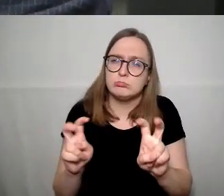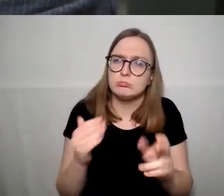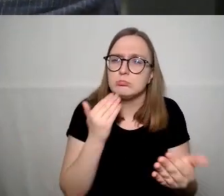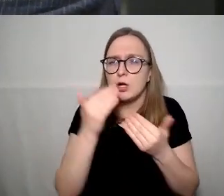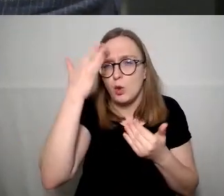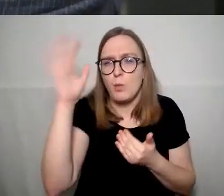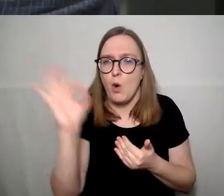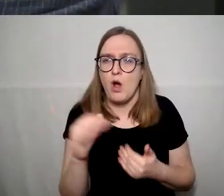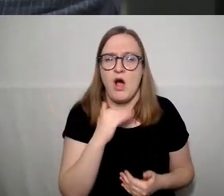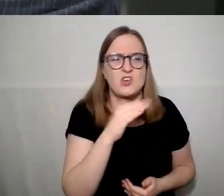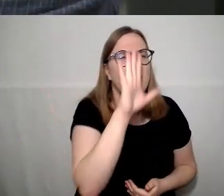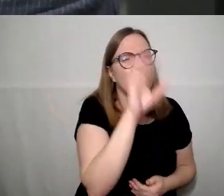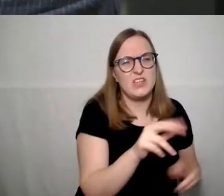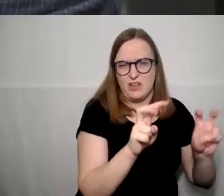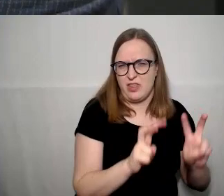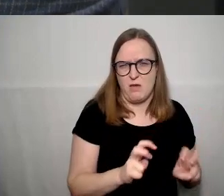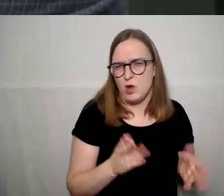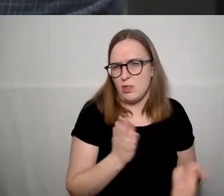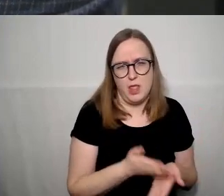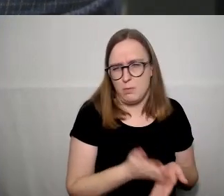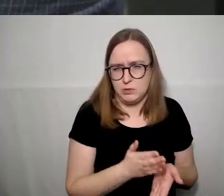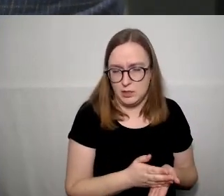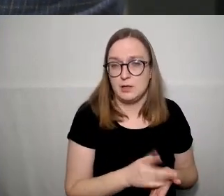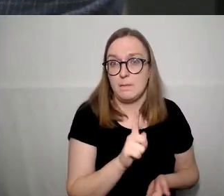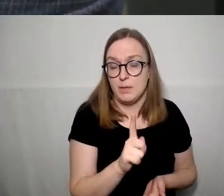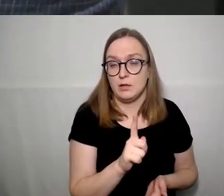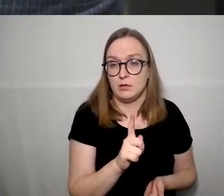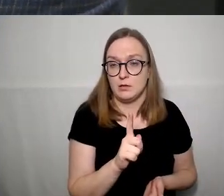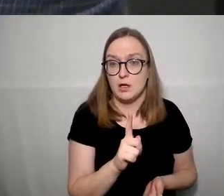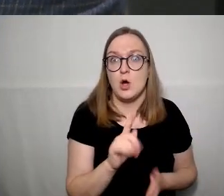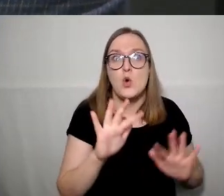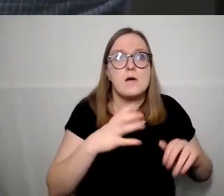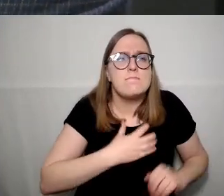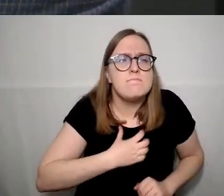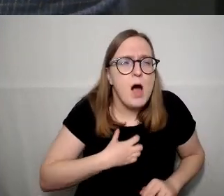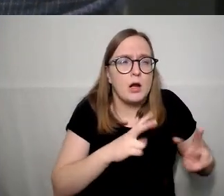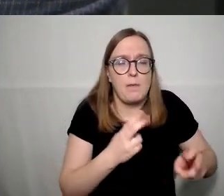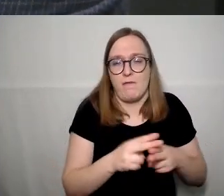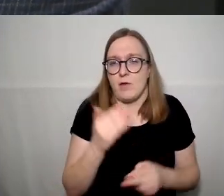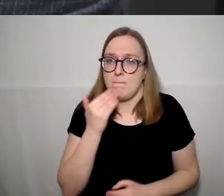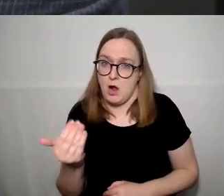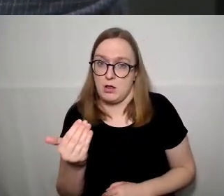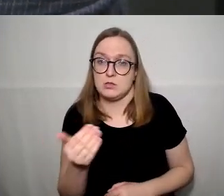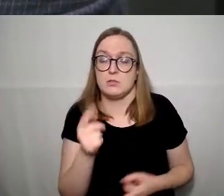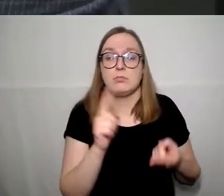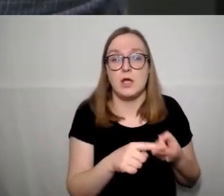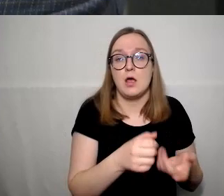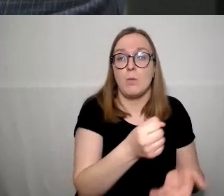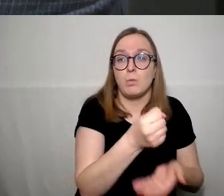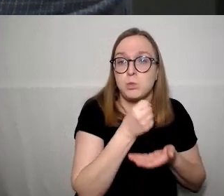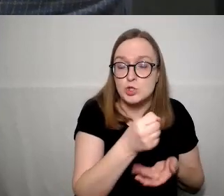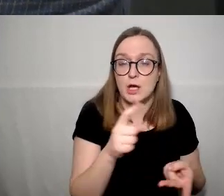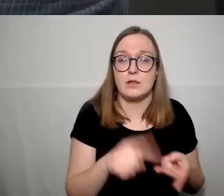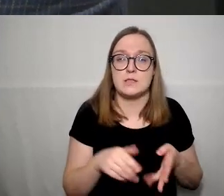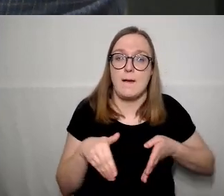klausimas priimamas savivaldybės taryboje, tai yra esminiai klausimai. Tai savivaldybės biudžetas, kelių programa,